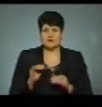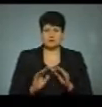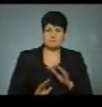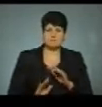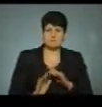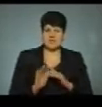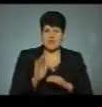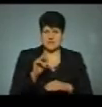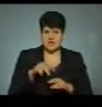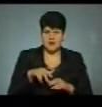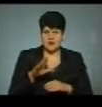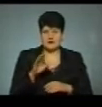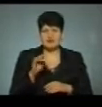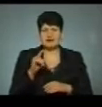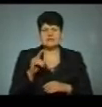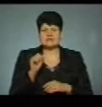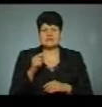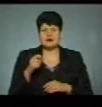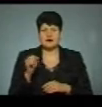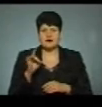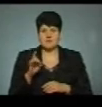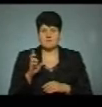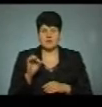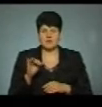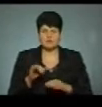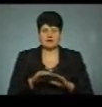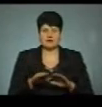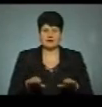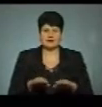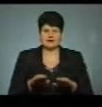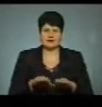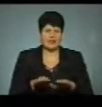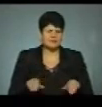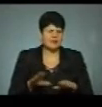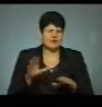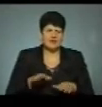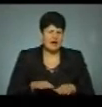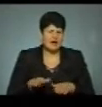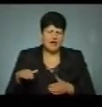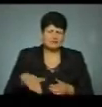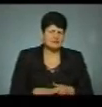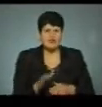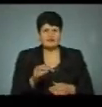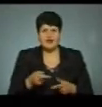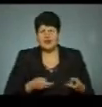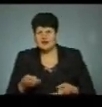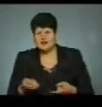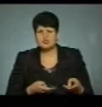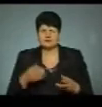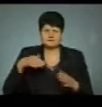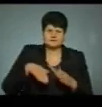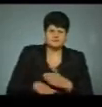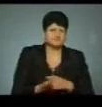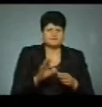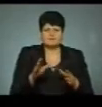на гору Захар-Беркут. Катання на всьому, що їздить. Санки, лижі, сноуборди,